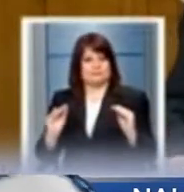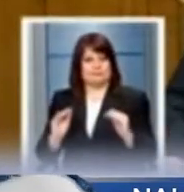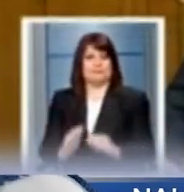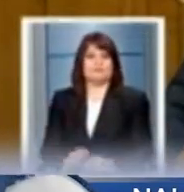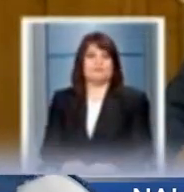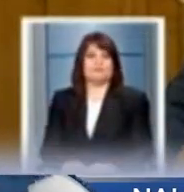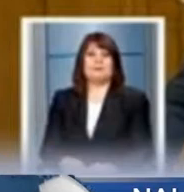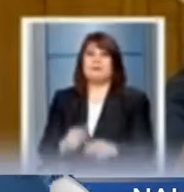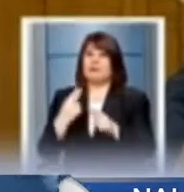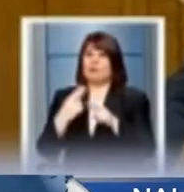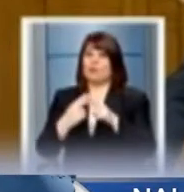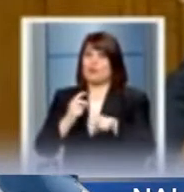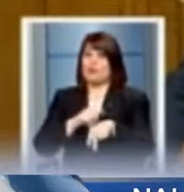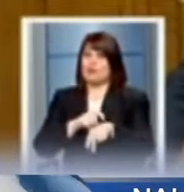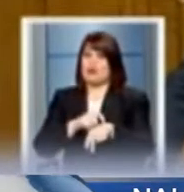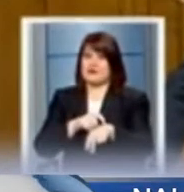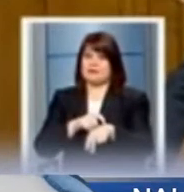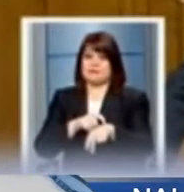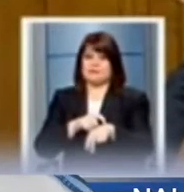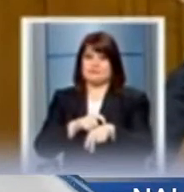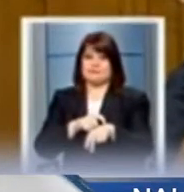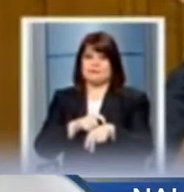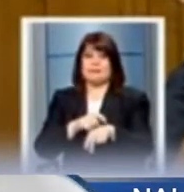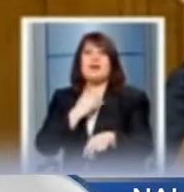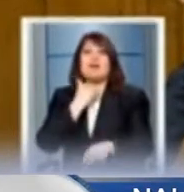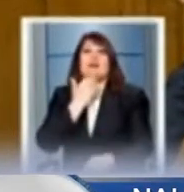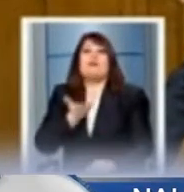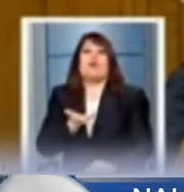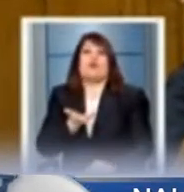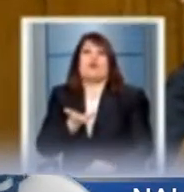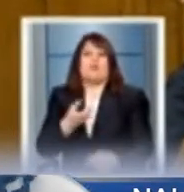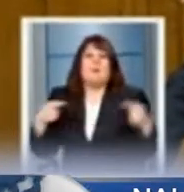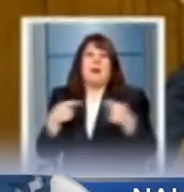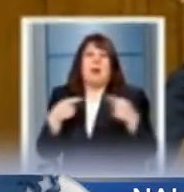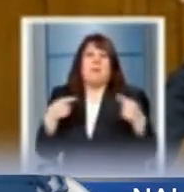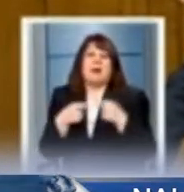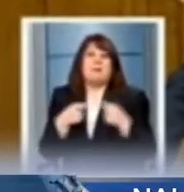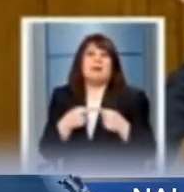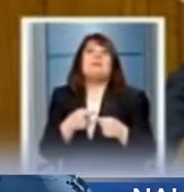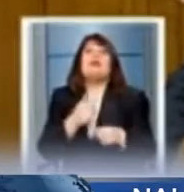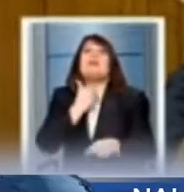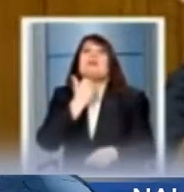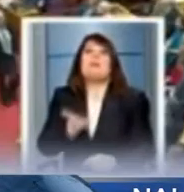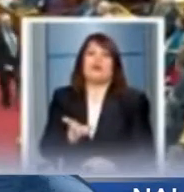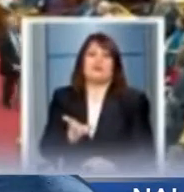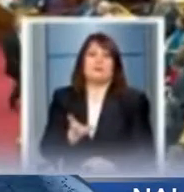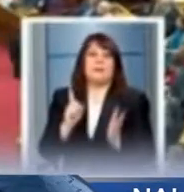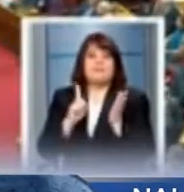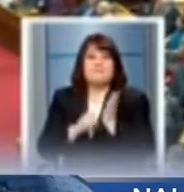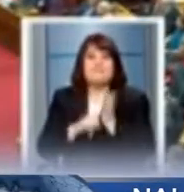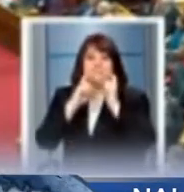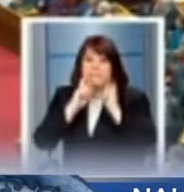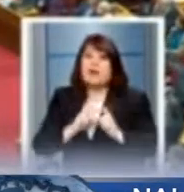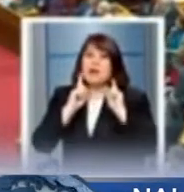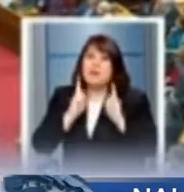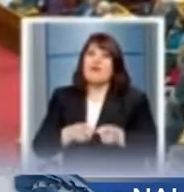Σε αυτές τις κρίσιμες ώρες δεν έχουμε την πολυτέλεια τέτοιων συγκρούσεων. Οφείλουμε να πάρουμε τις αποφάσεις